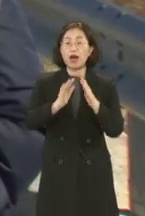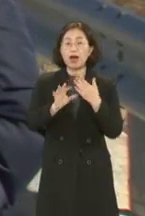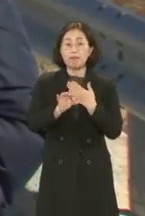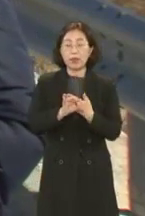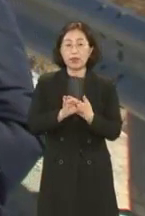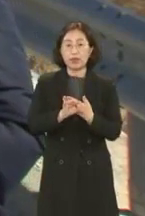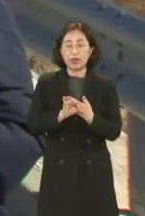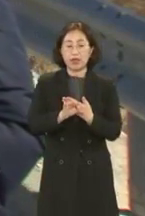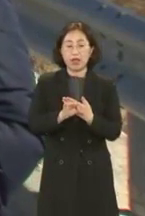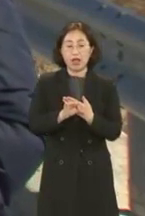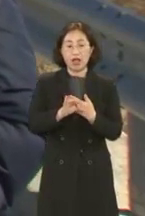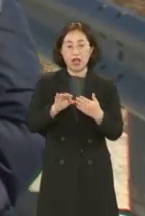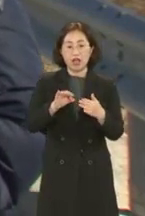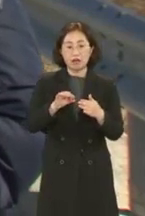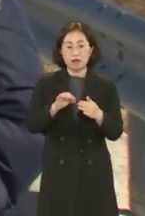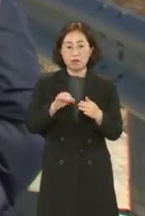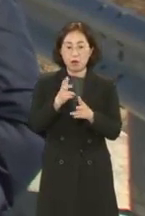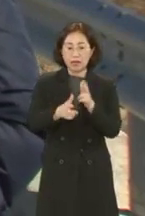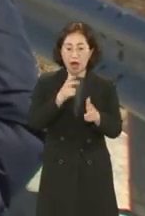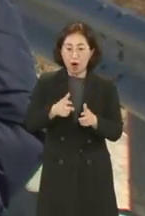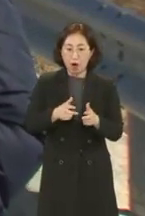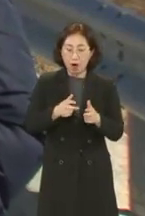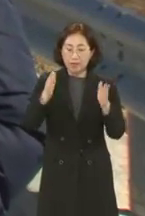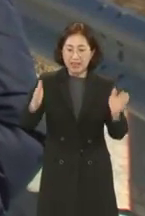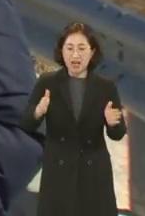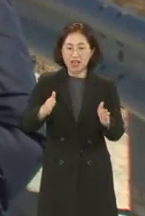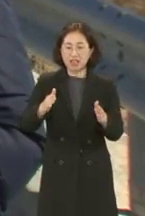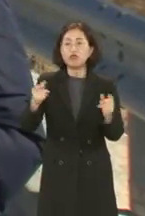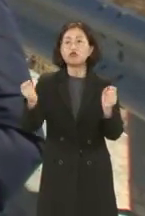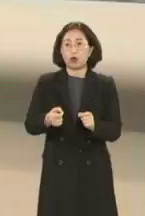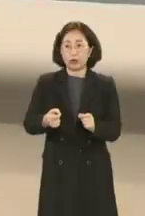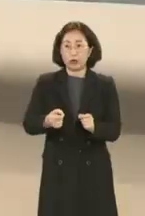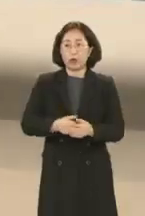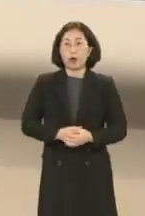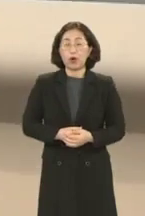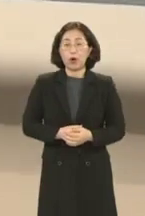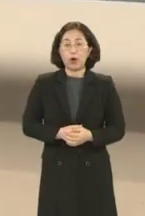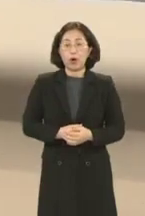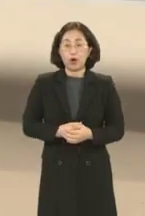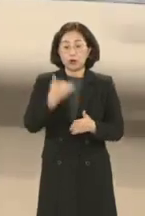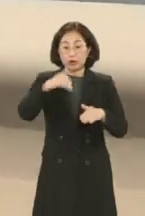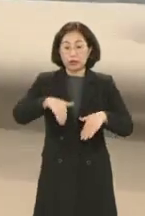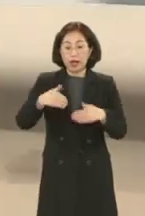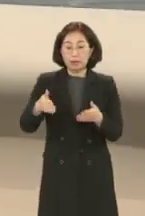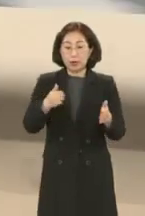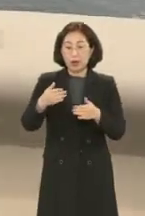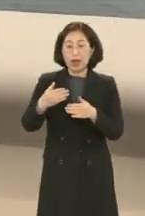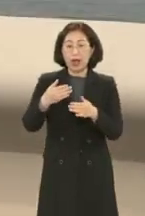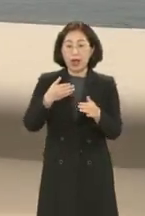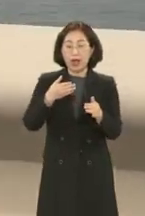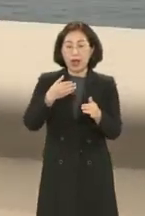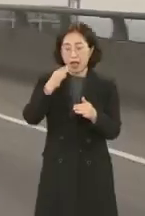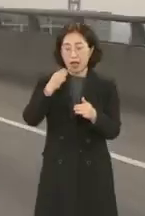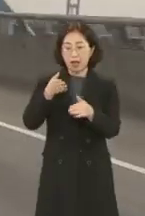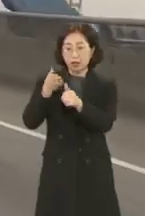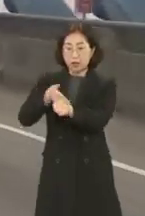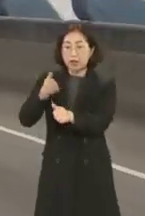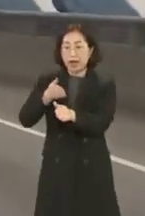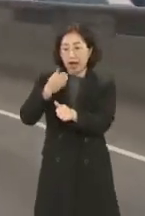절차를 비롯해 전반적인 사업 기간이 크게 줄어들 걸로 전망됩니다. 현재 충남도의 요청을 받은 국토부가